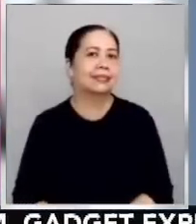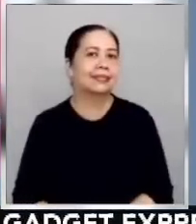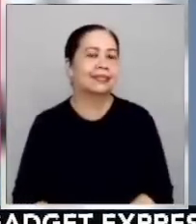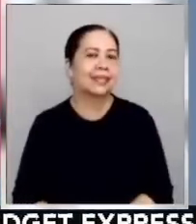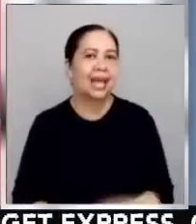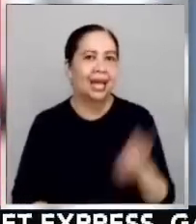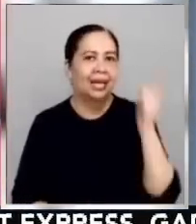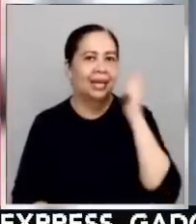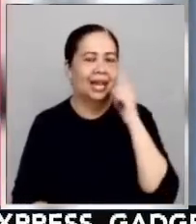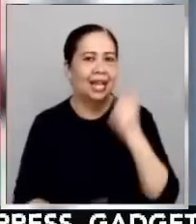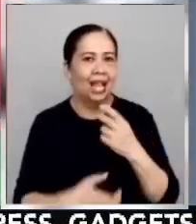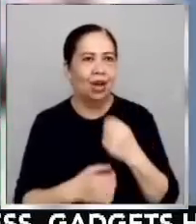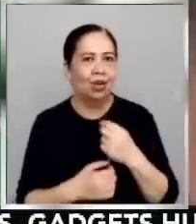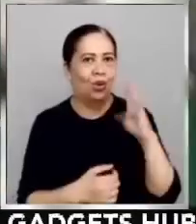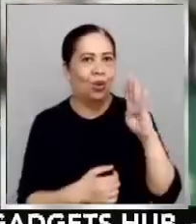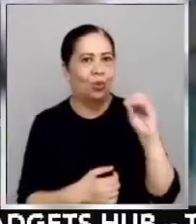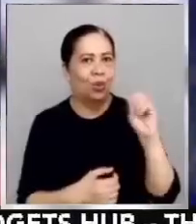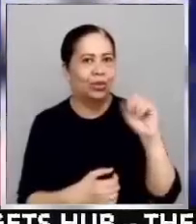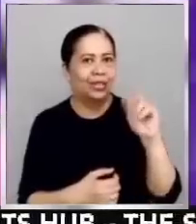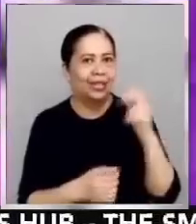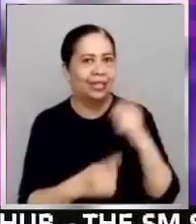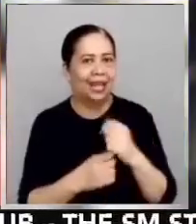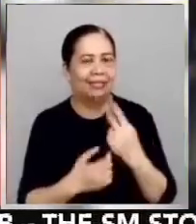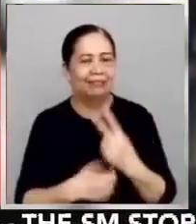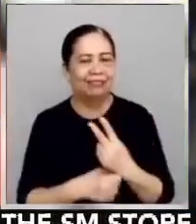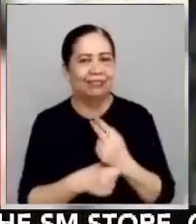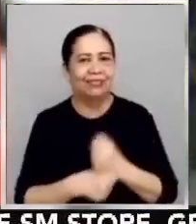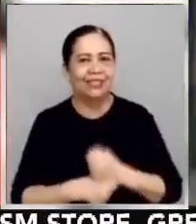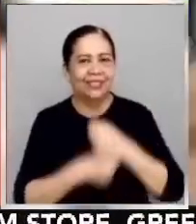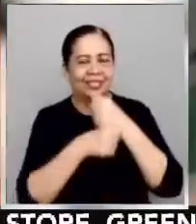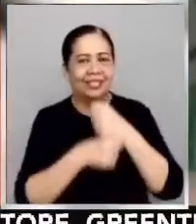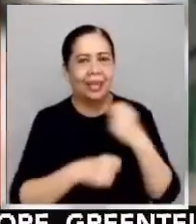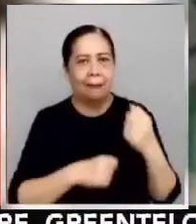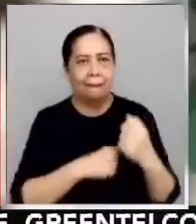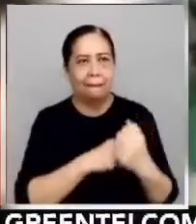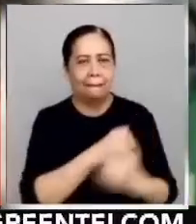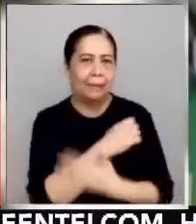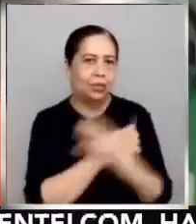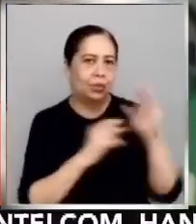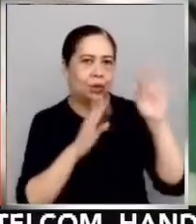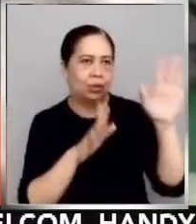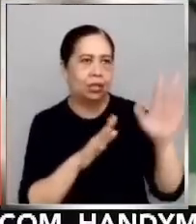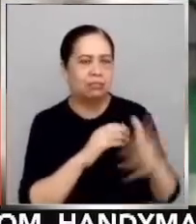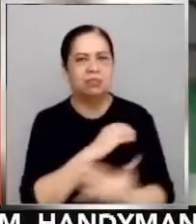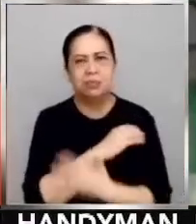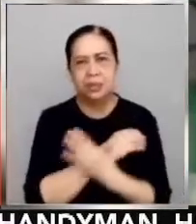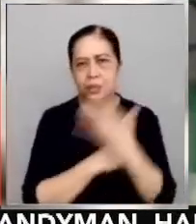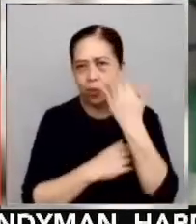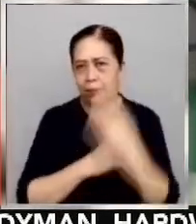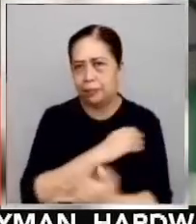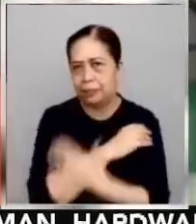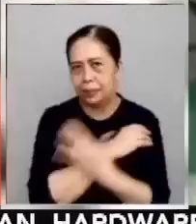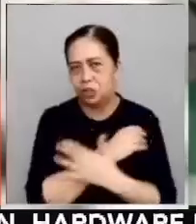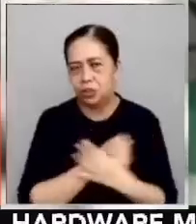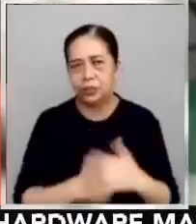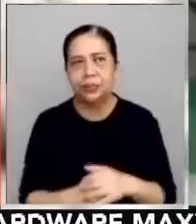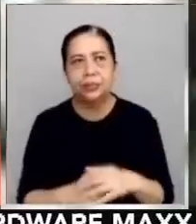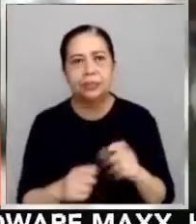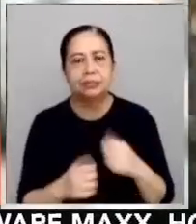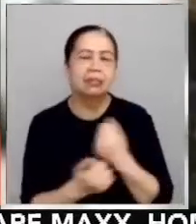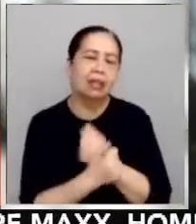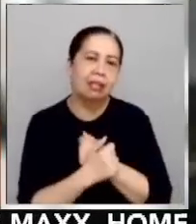Busenyan. Busenyan. Beach or mountain? Beach. Bakit beach? Kasi I love